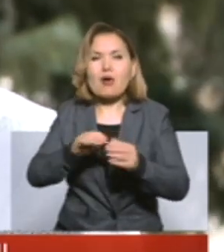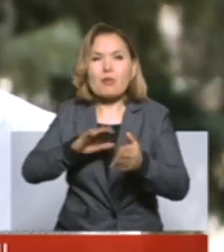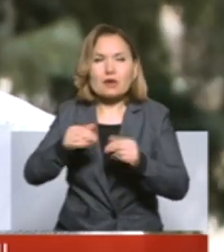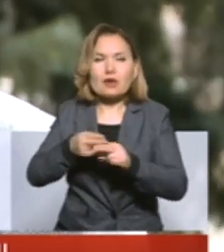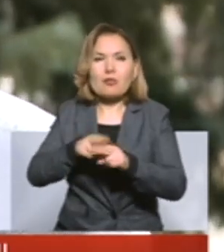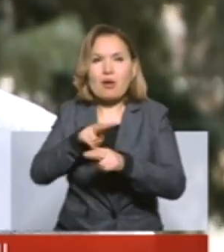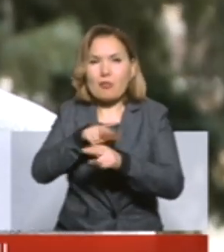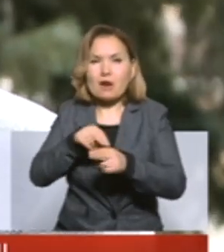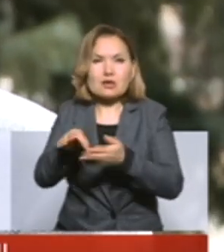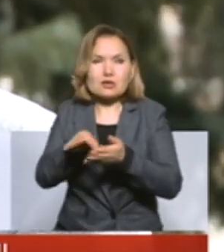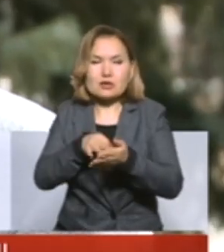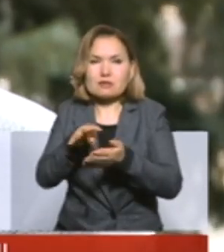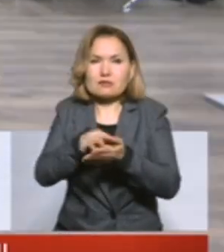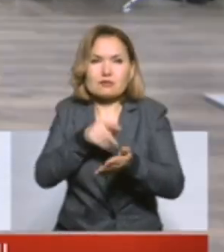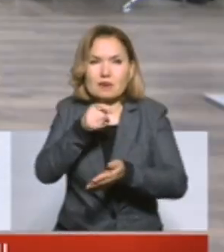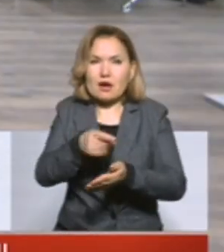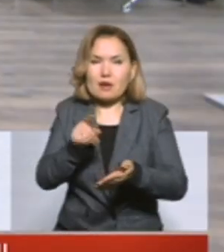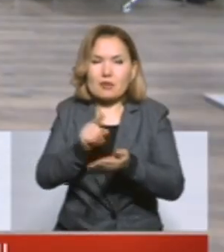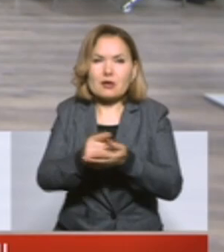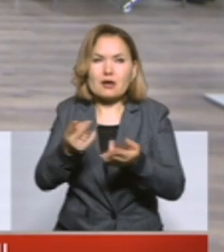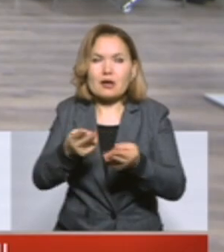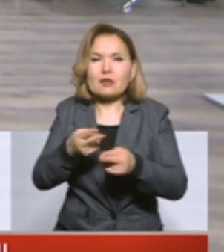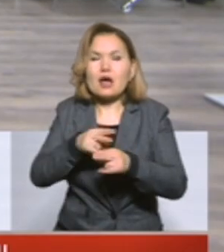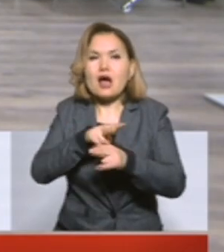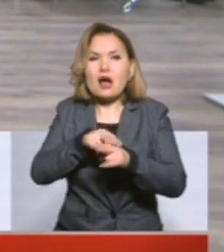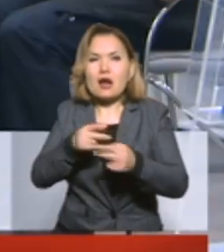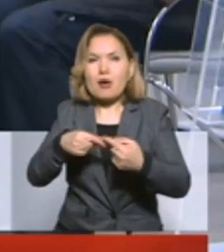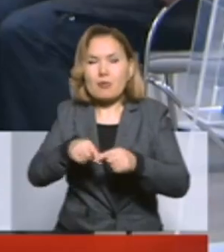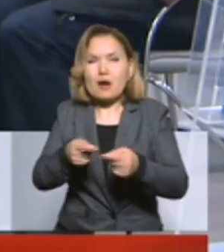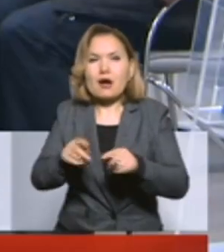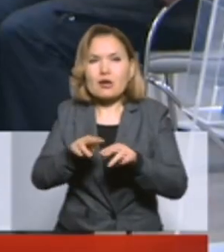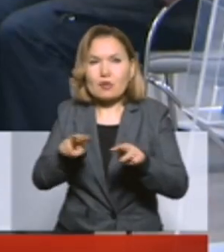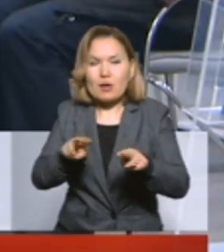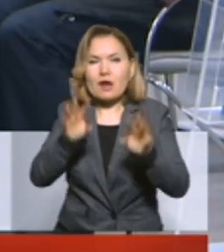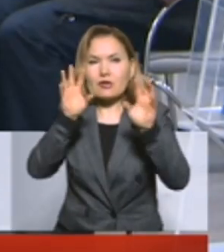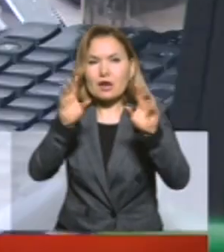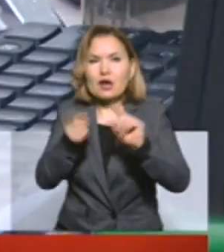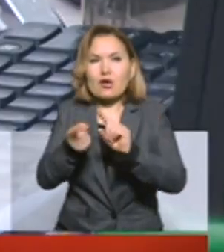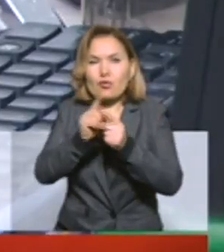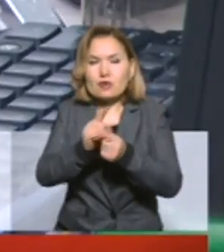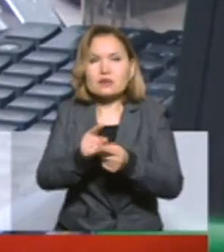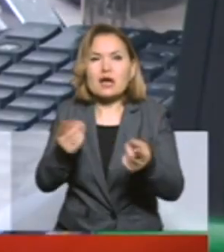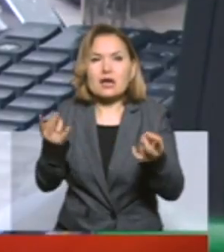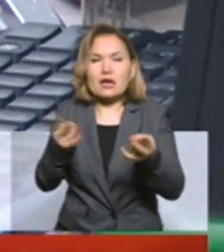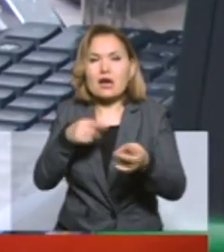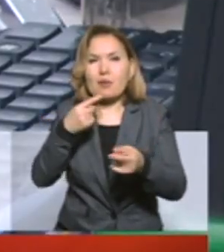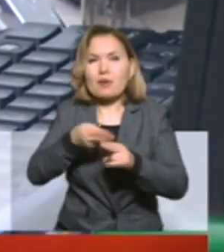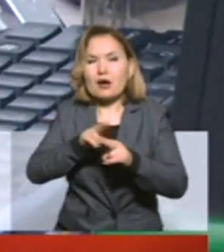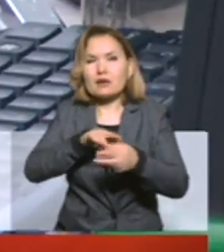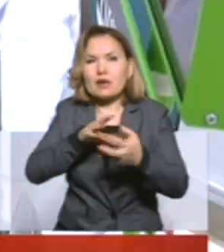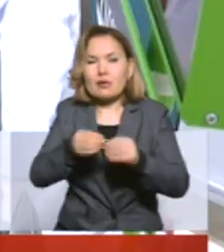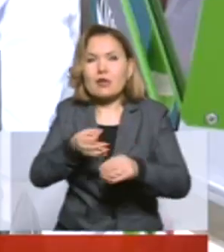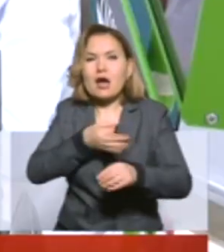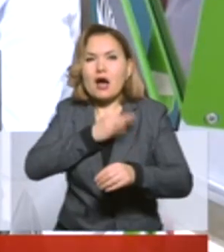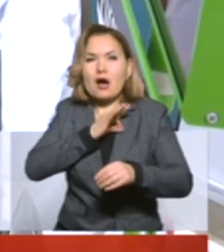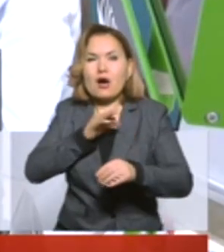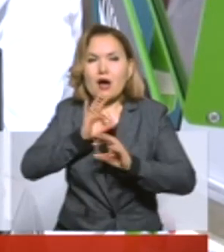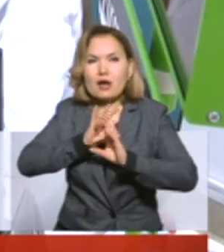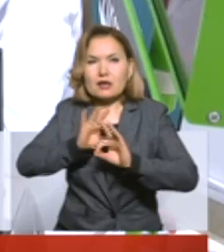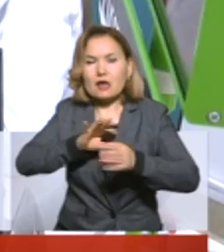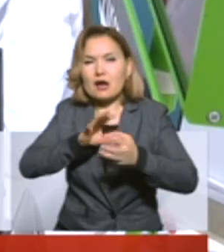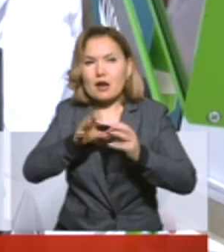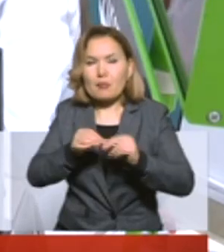quzurlu organdarga baylansız dep aytqımız keledi. İşçi Ser Ministerliği de zanga özgürsüzler kerek ekenin aytat. Al zanger Ghabit Ömürbek